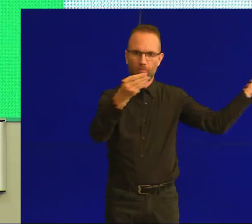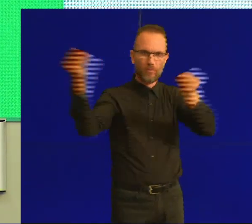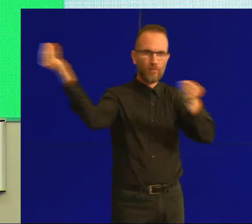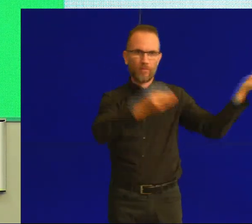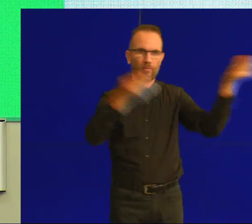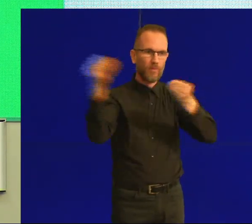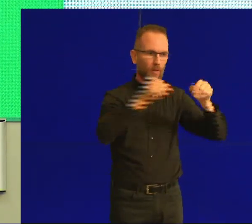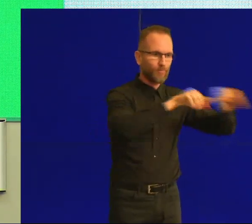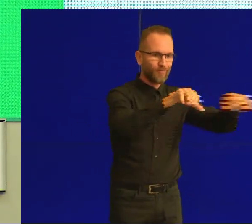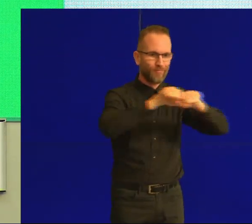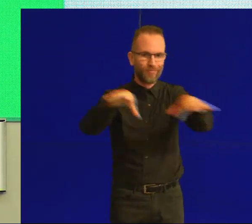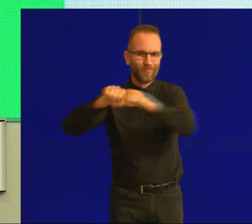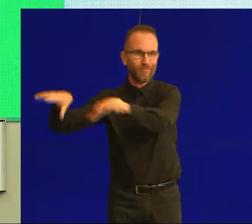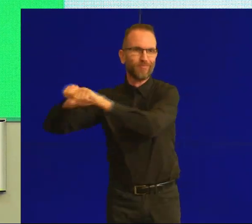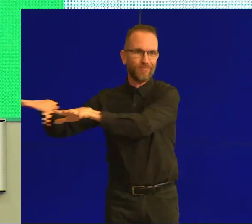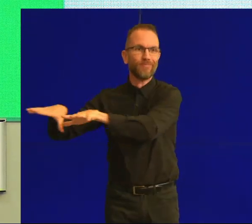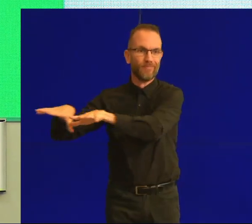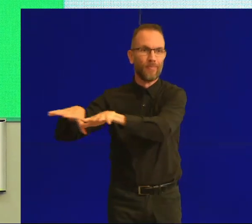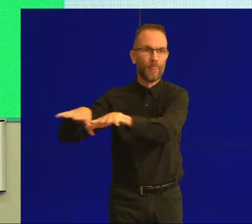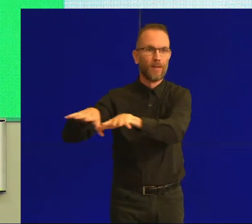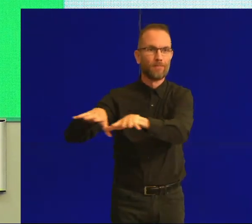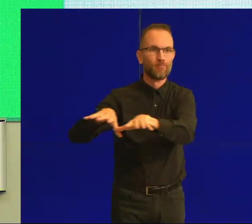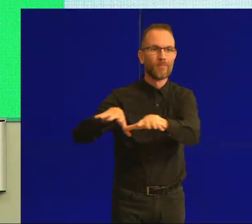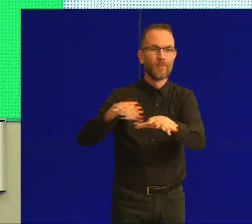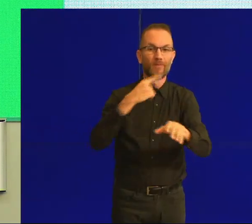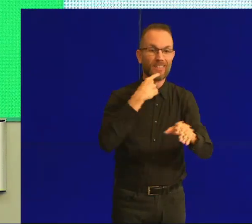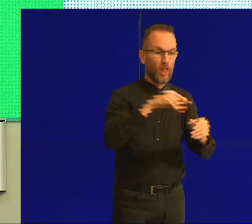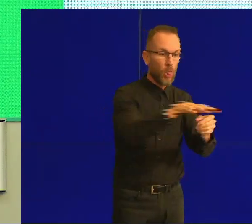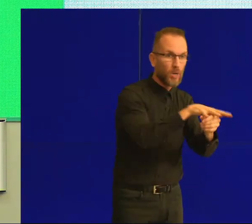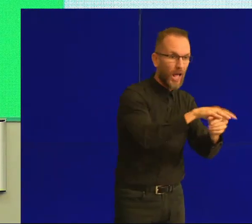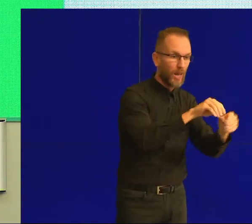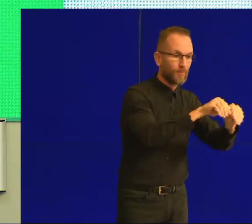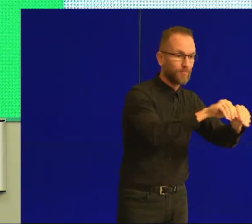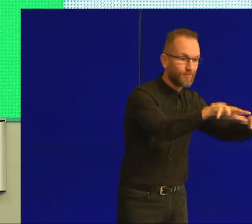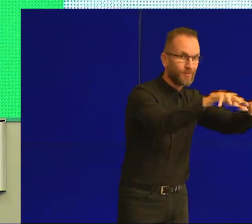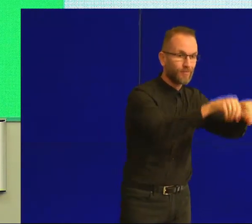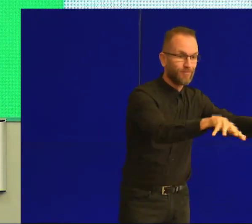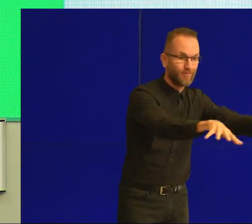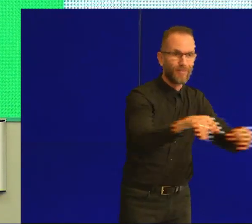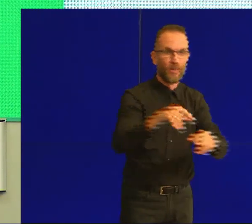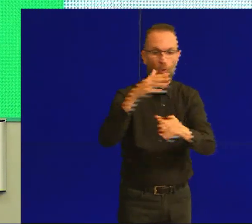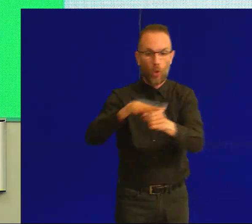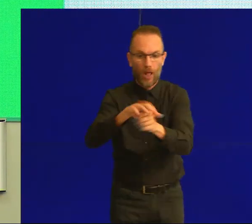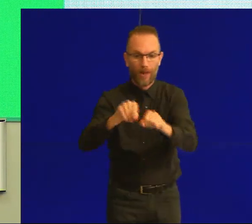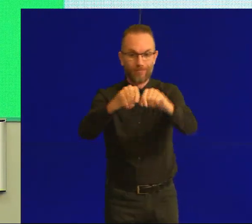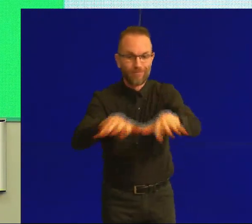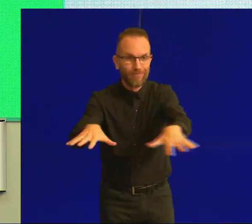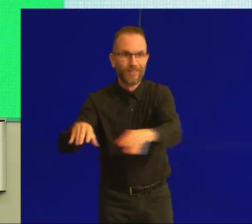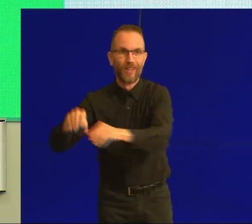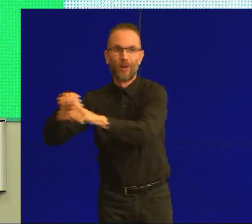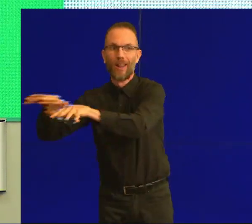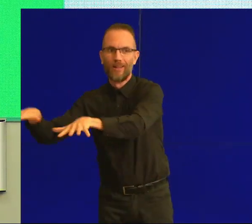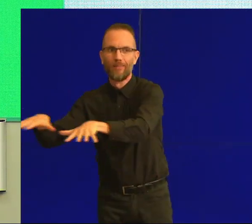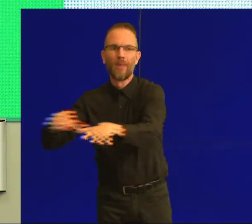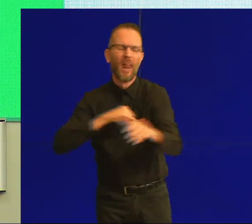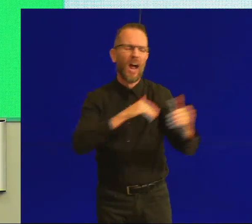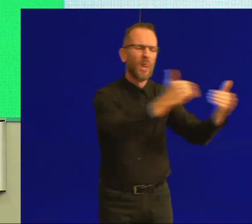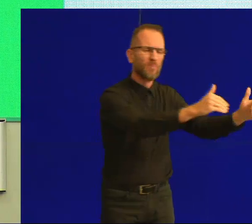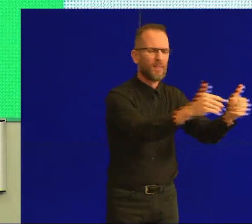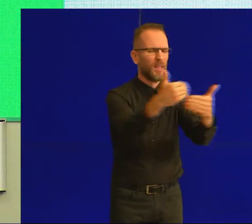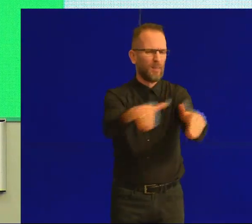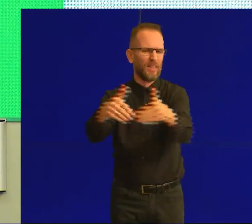locale autour des multiples d'introduction mais qui a été très limitée c'est à ce moment là que nous avons pris les mesures de confinement que nous connaissons